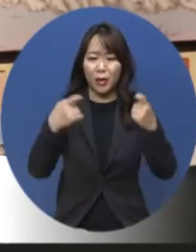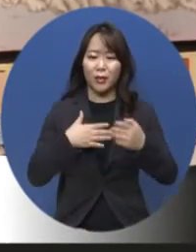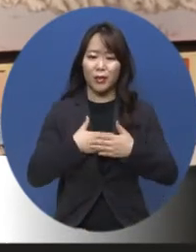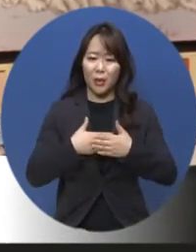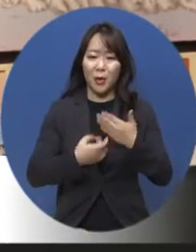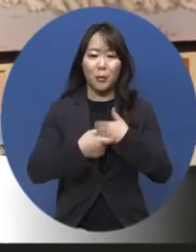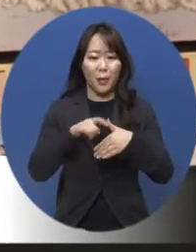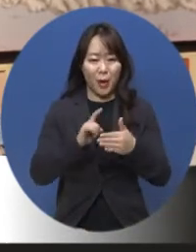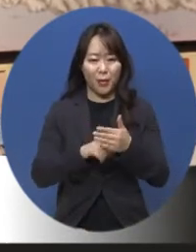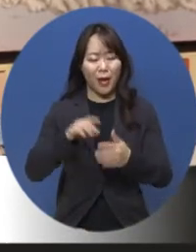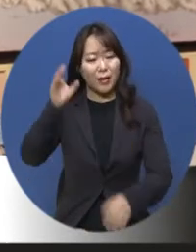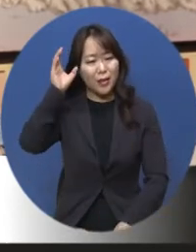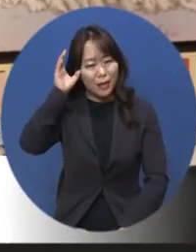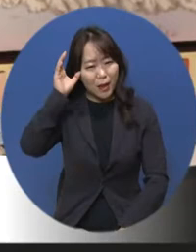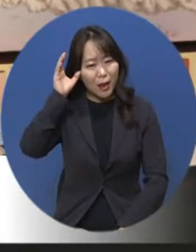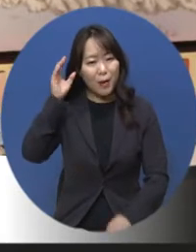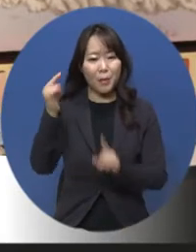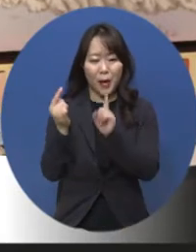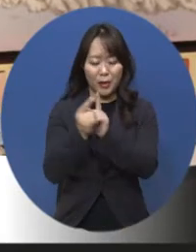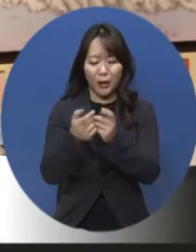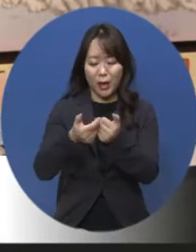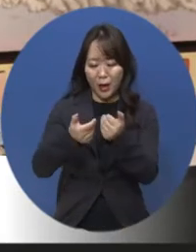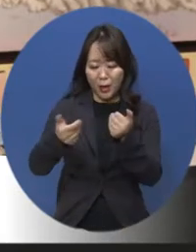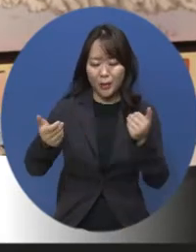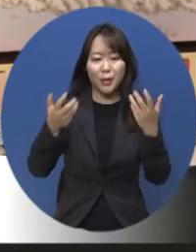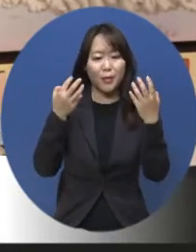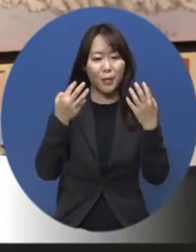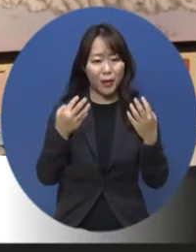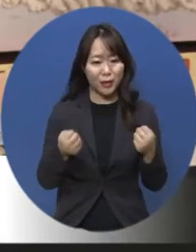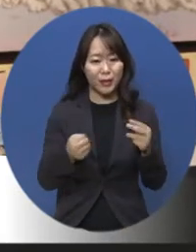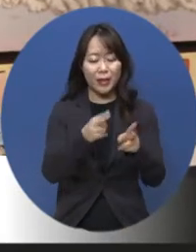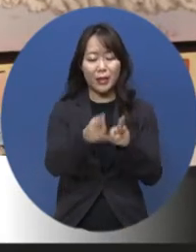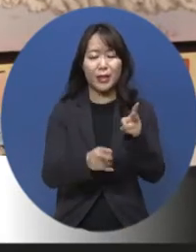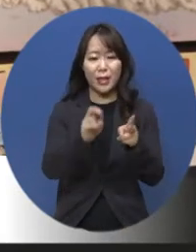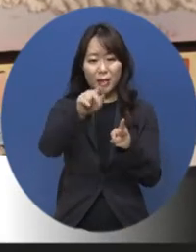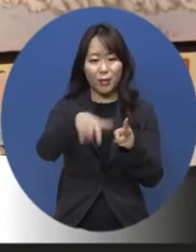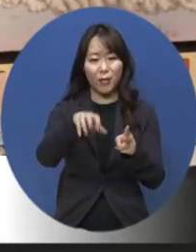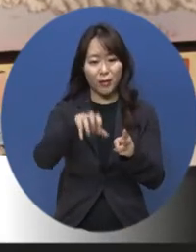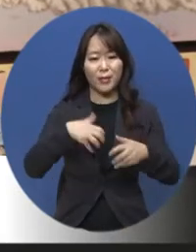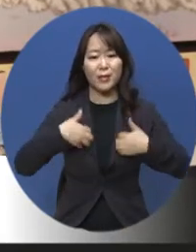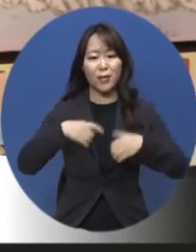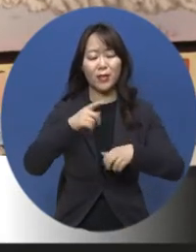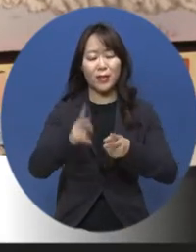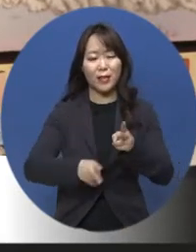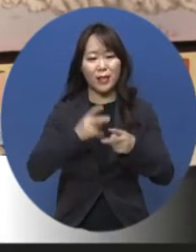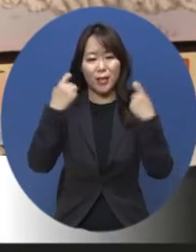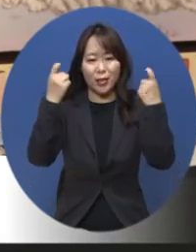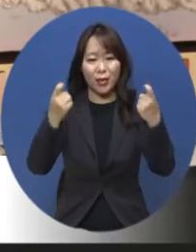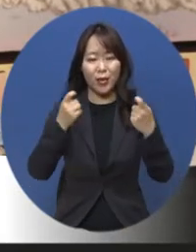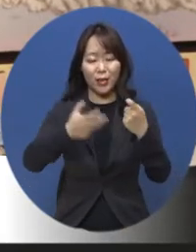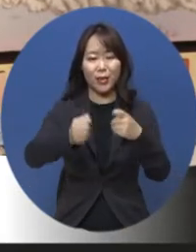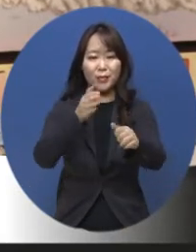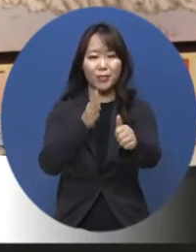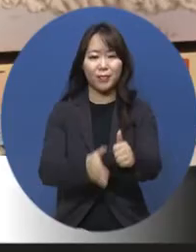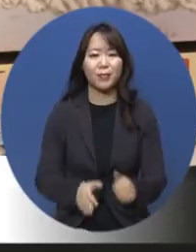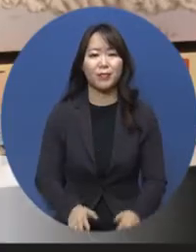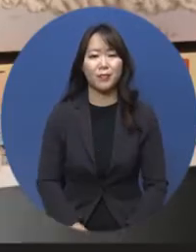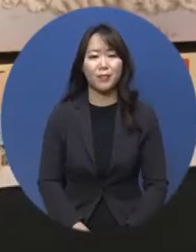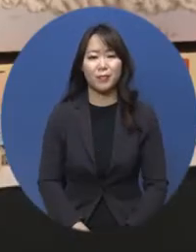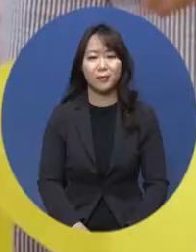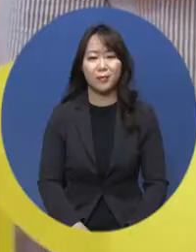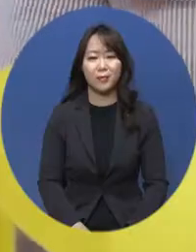설레는 마음과 기대, 만남과 헤어짐이 가득한 기차역에서 즐거운 기차 여행을 하시길